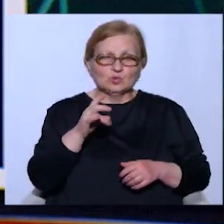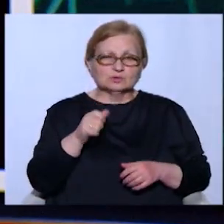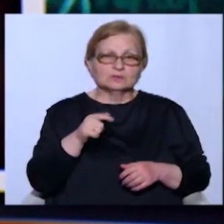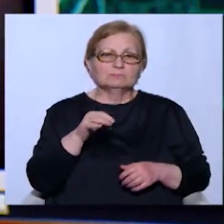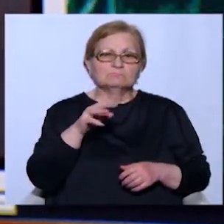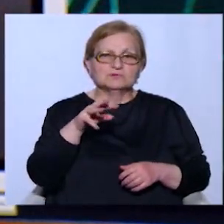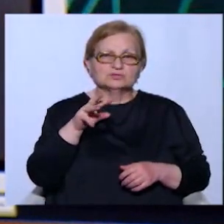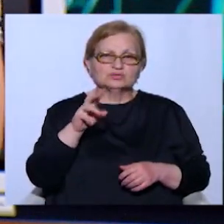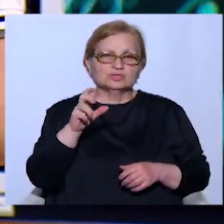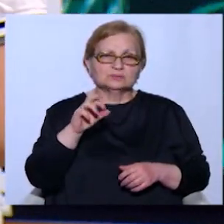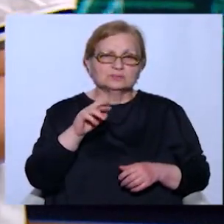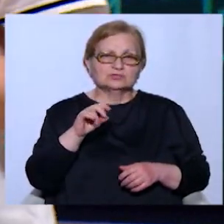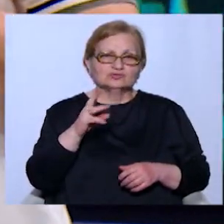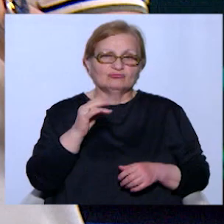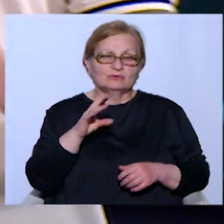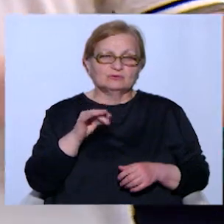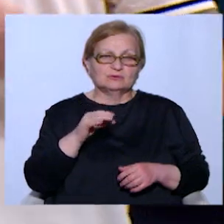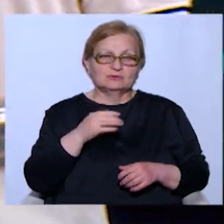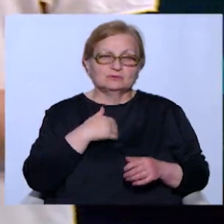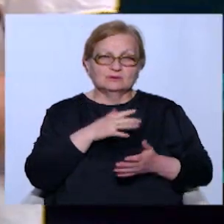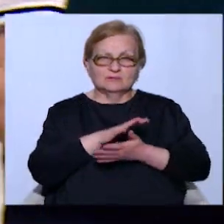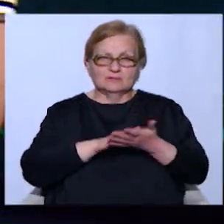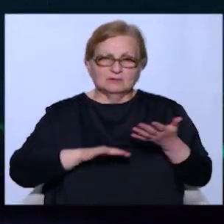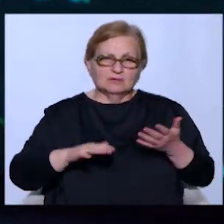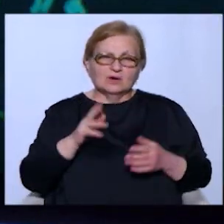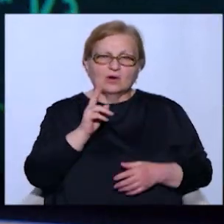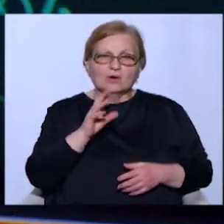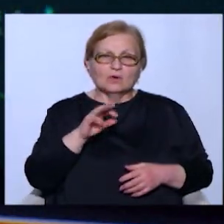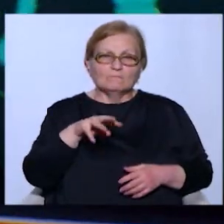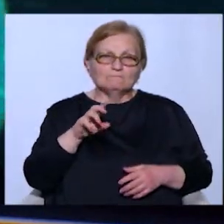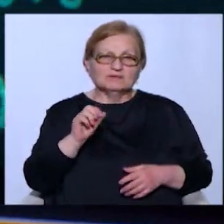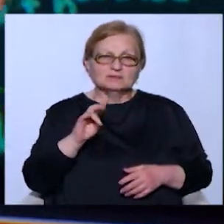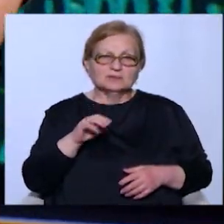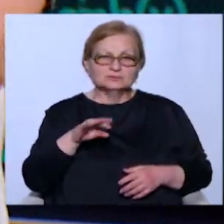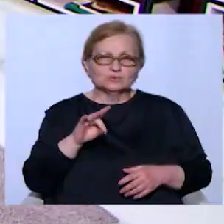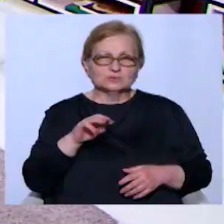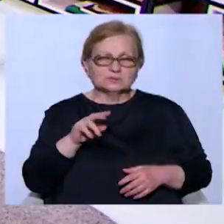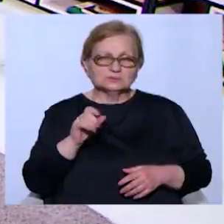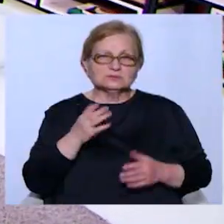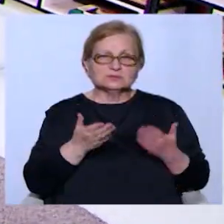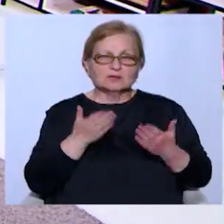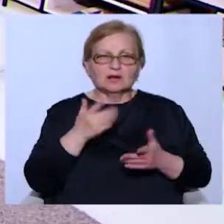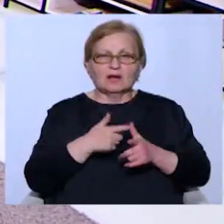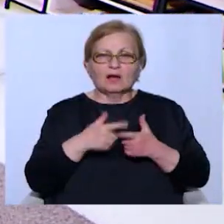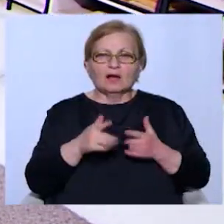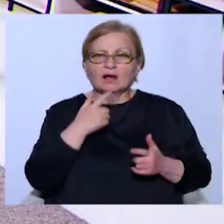მასწავლებელი. ვაგზელებთ კომბინატორიკის და ალბათობის თემატიკას. ჩვენ გქონდა რამოდენიმე